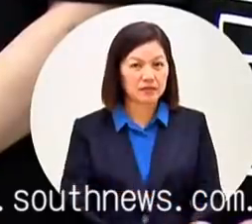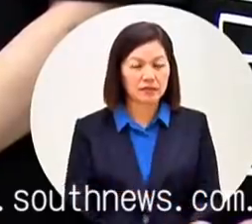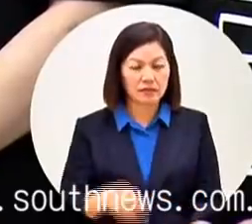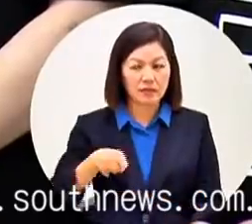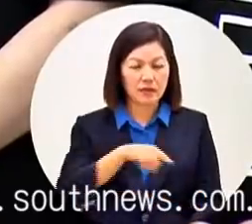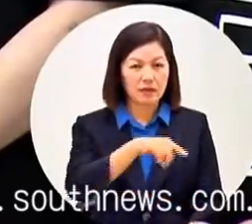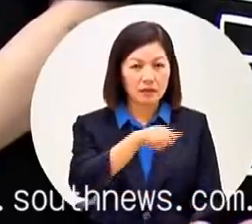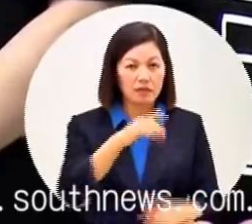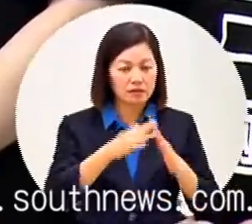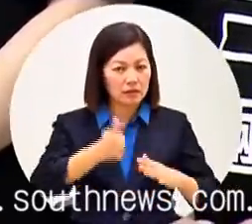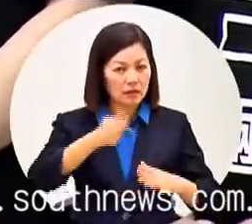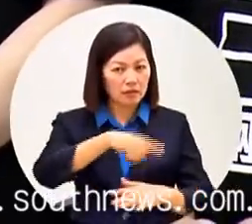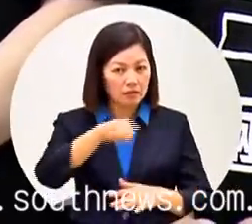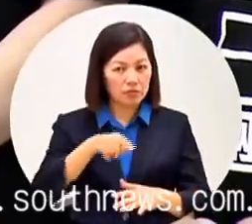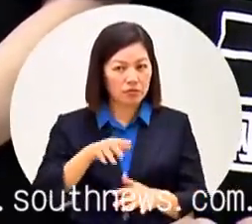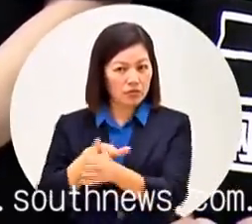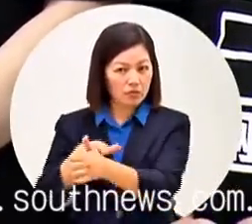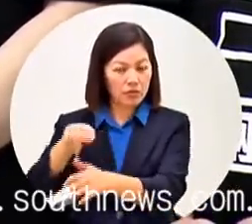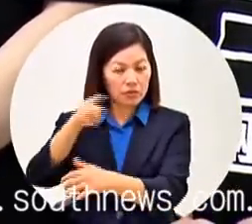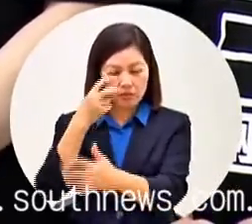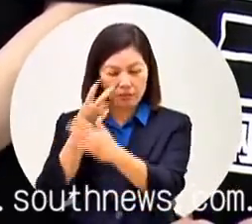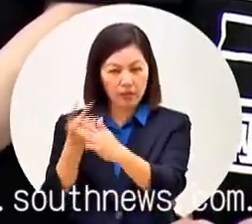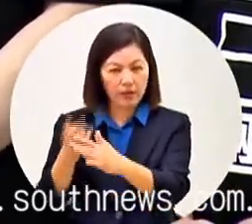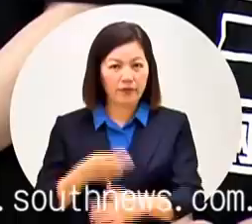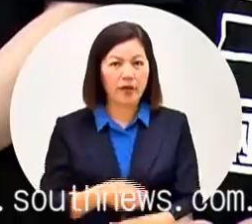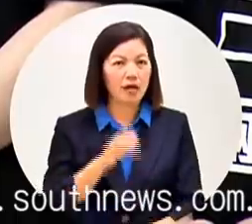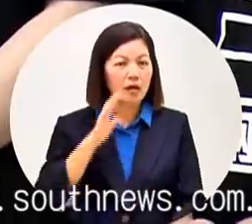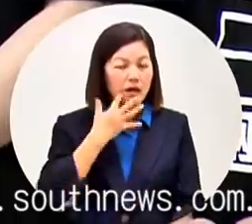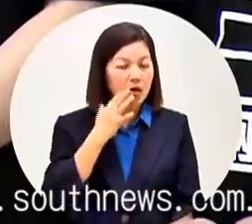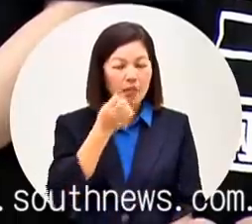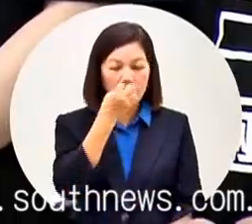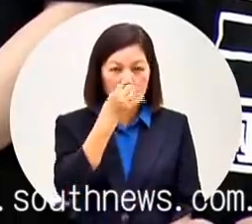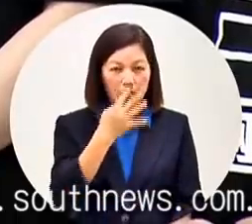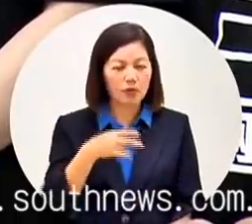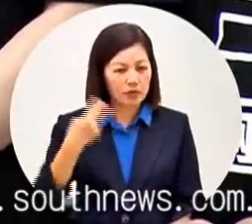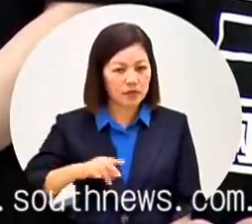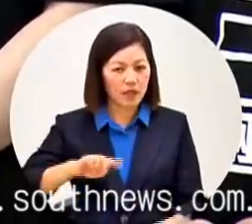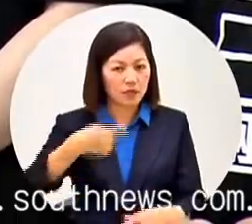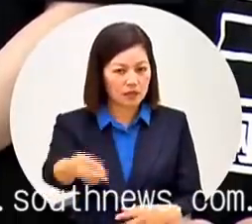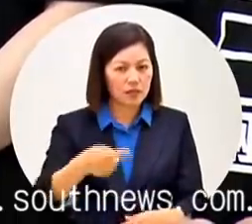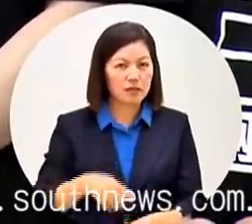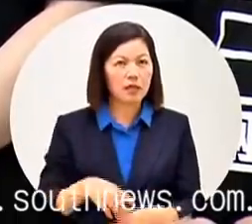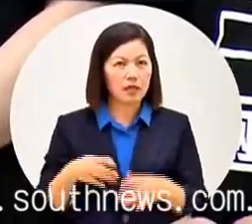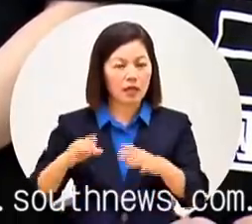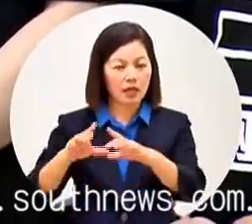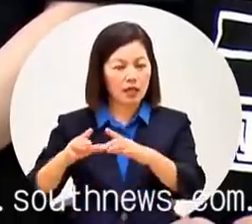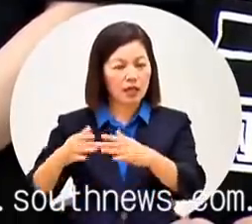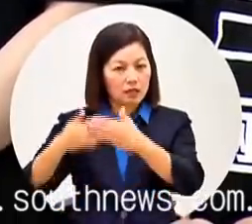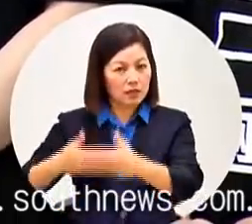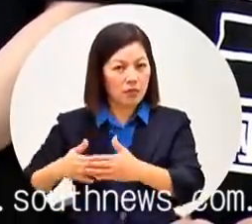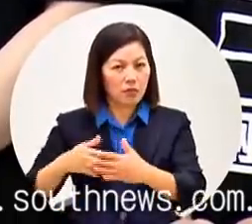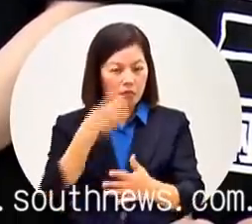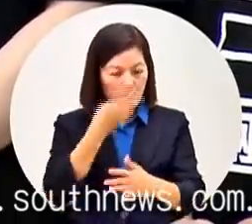的访问，先是访港澳，后来访中国，可是呢，后来就发现一整连串